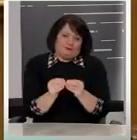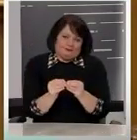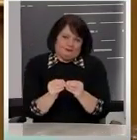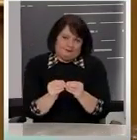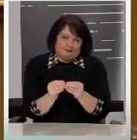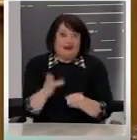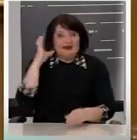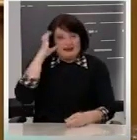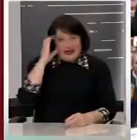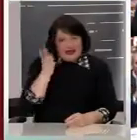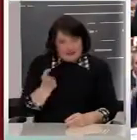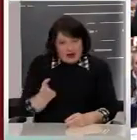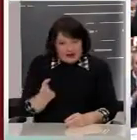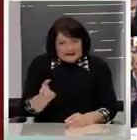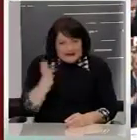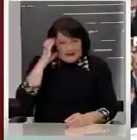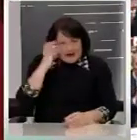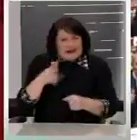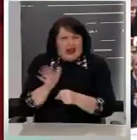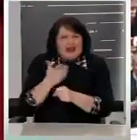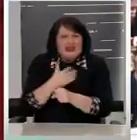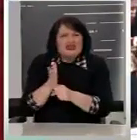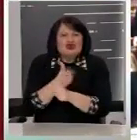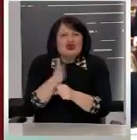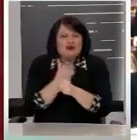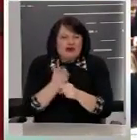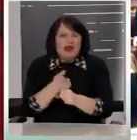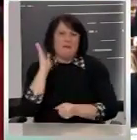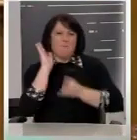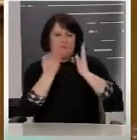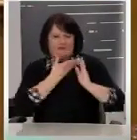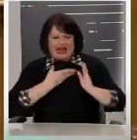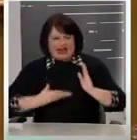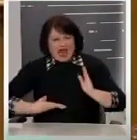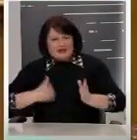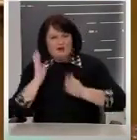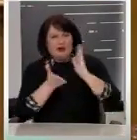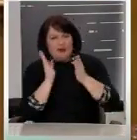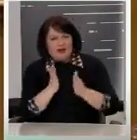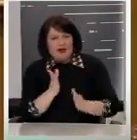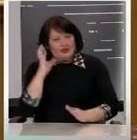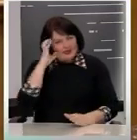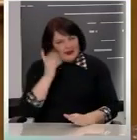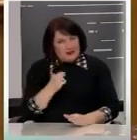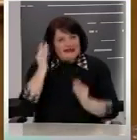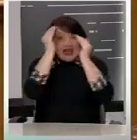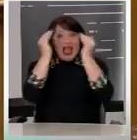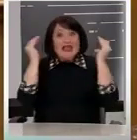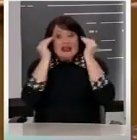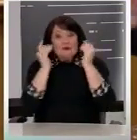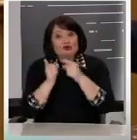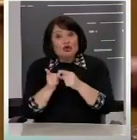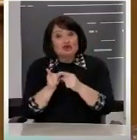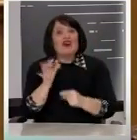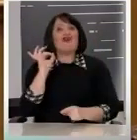σας θυμίζω τις καταστροφές, τις πλεγές που είχανε οι Αιγύπτιοι κάτω